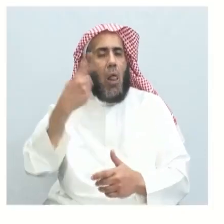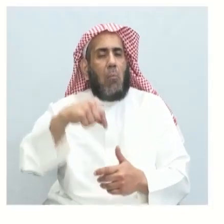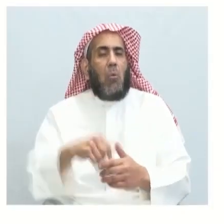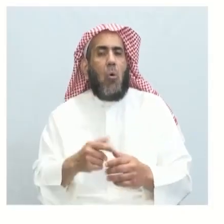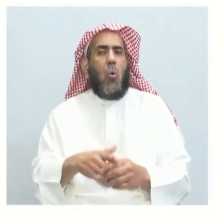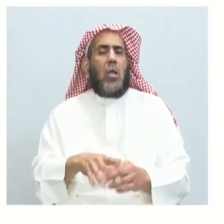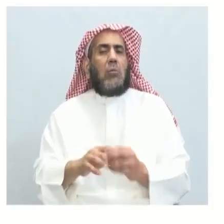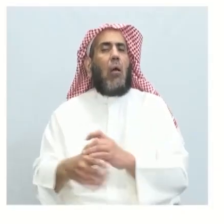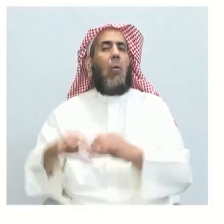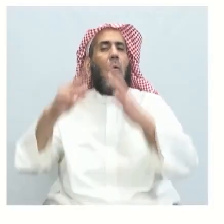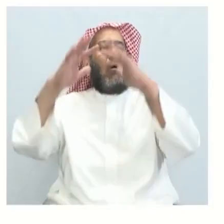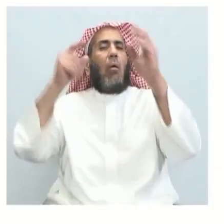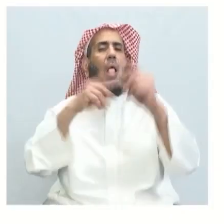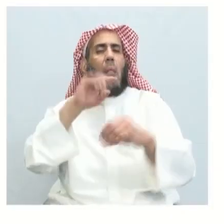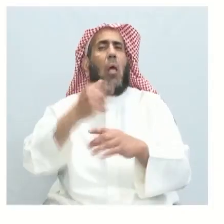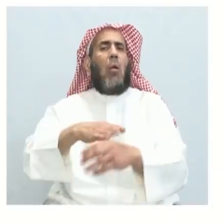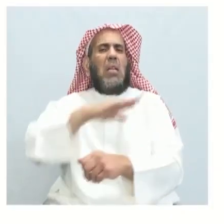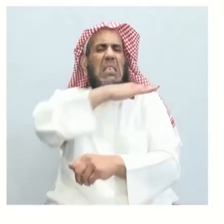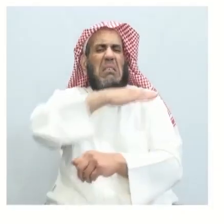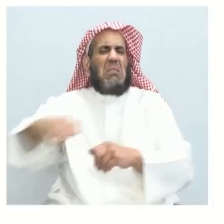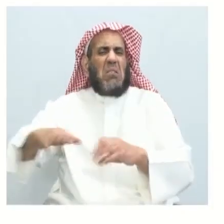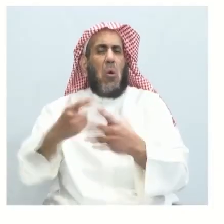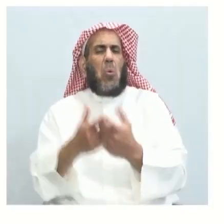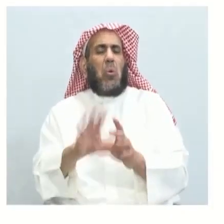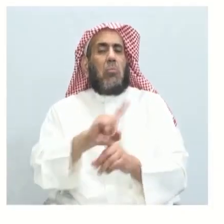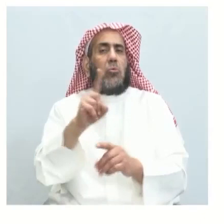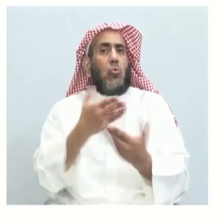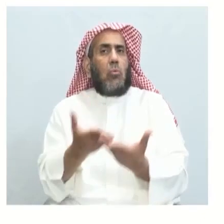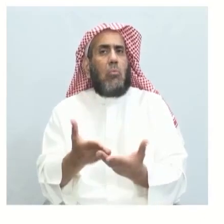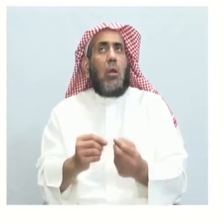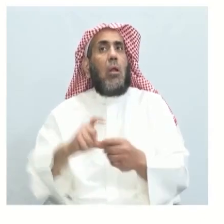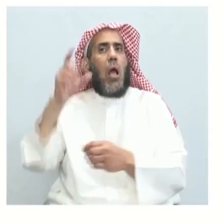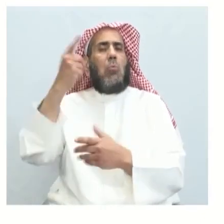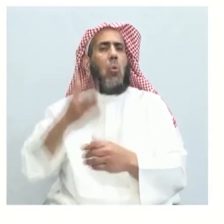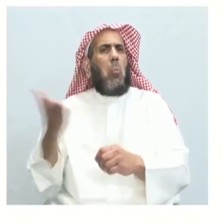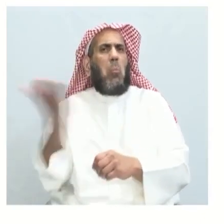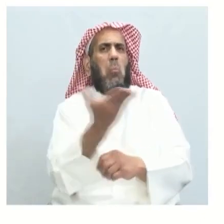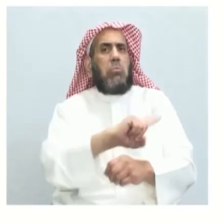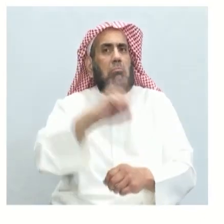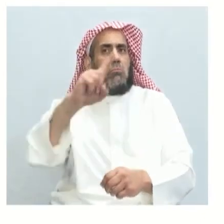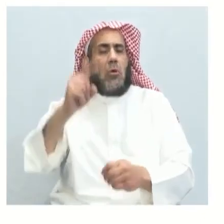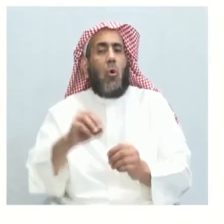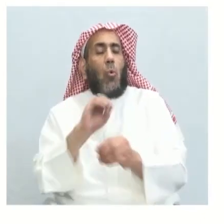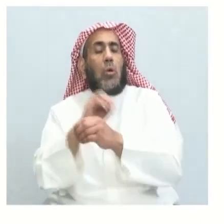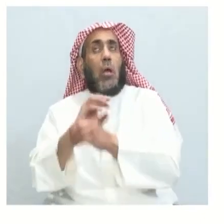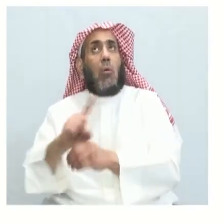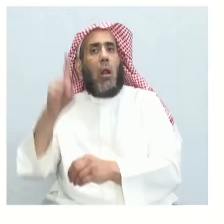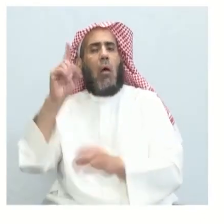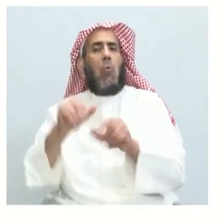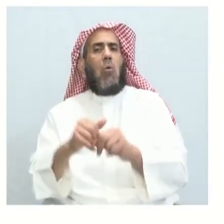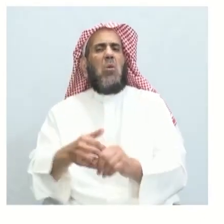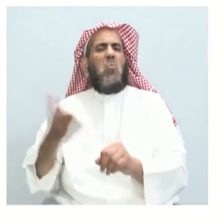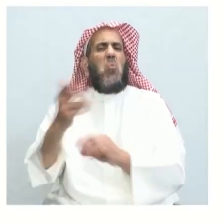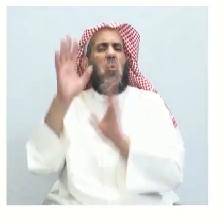لا تقطعوا نخلا معنى لم تاتوا للتخريب ولتدمير وانما جئتم لاعلاء كلمه الله ول الدعوه الى الله عز وجل فلا